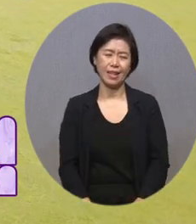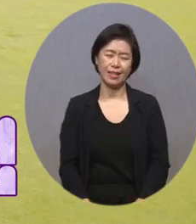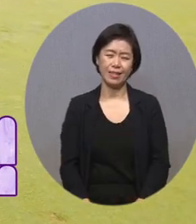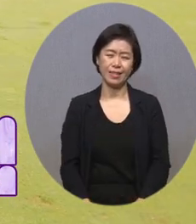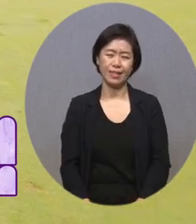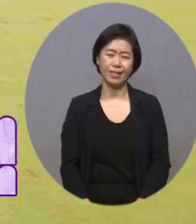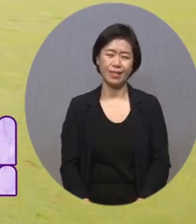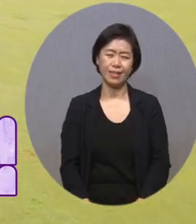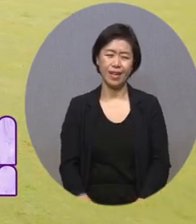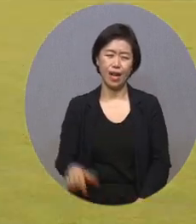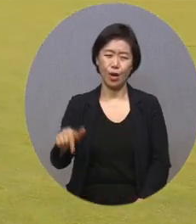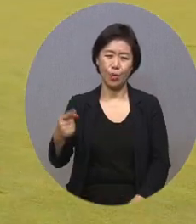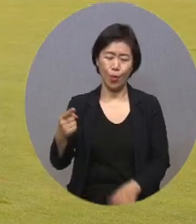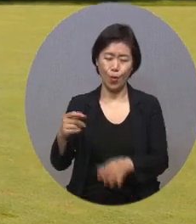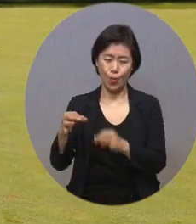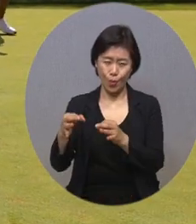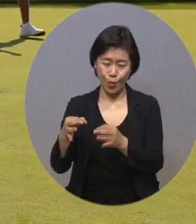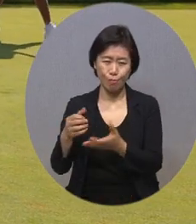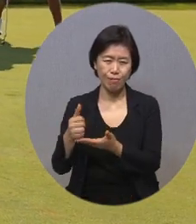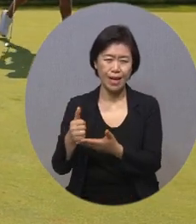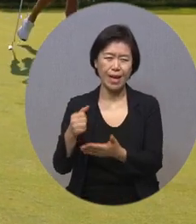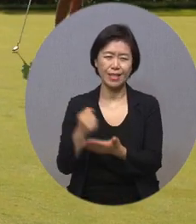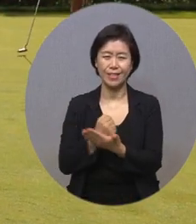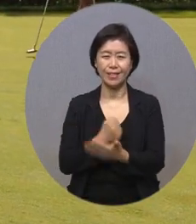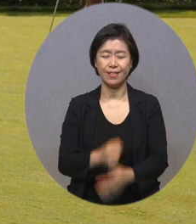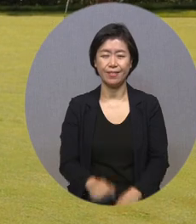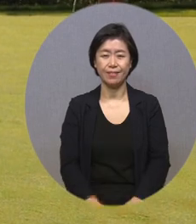아쉽습니다, 조프로님.